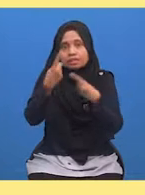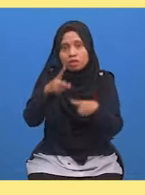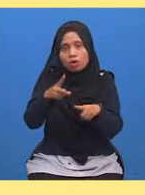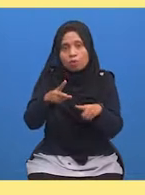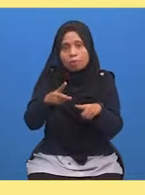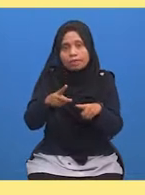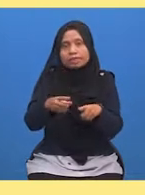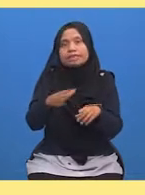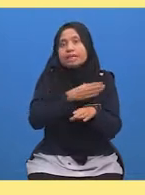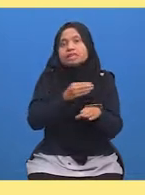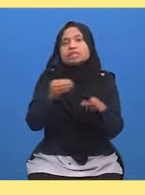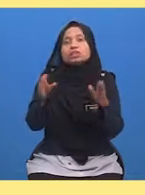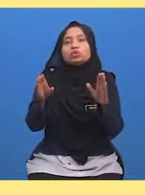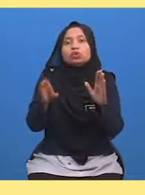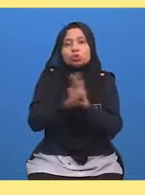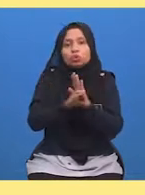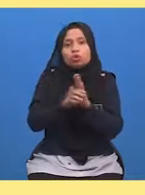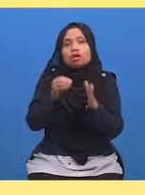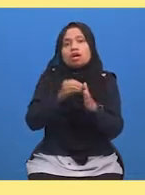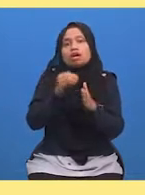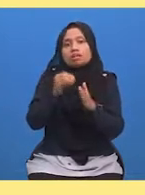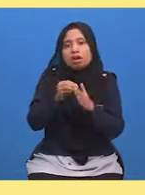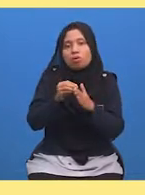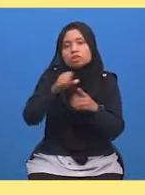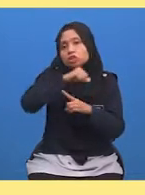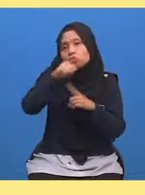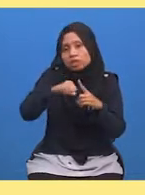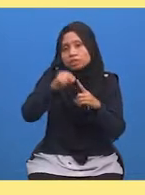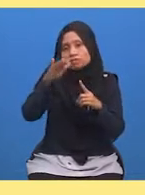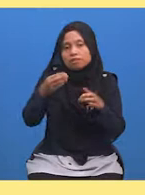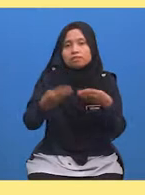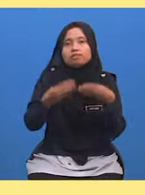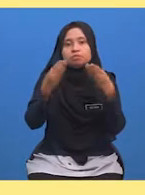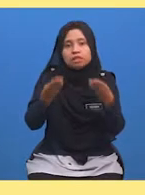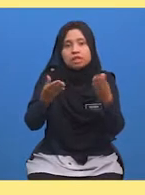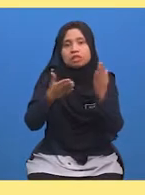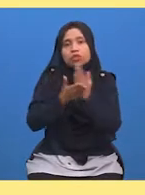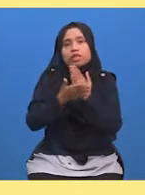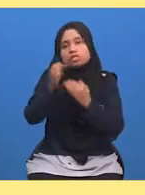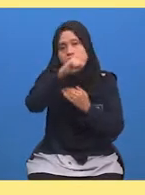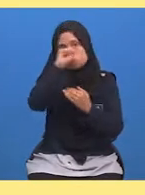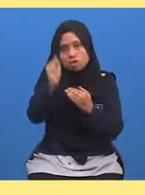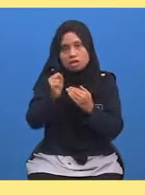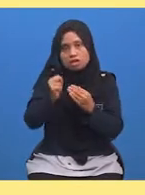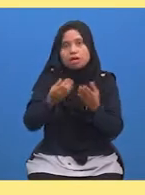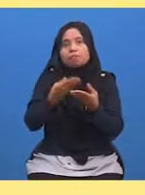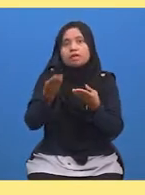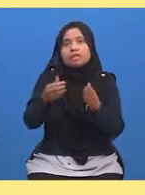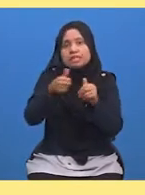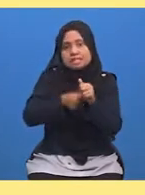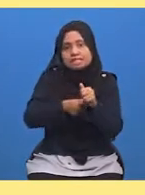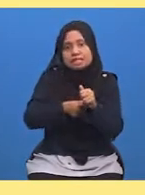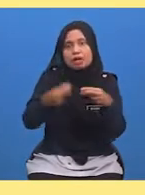beserta contoh atau situasi yang diberikan oleh soalan bagi setiap